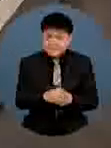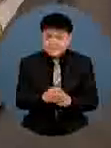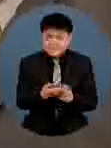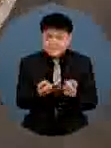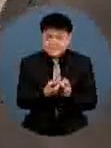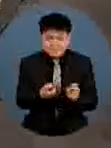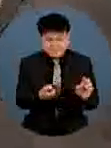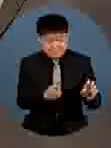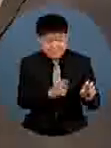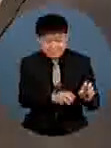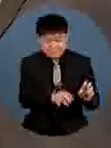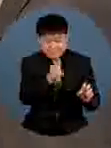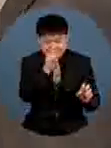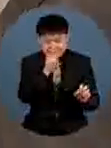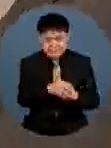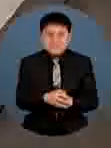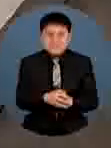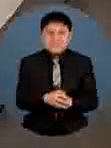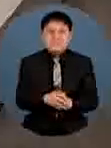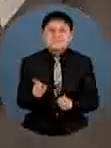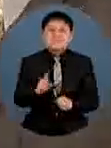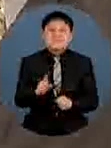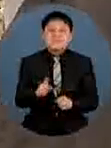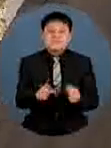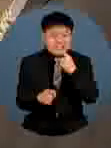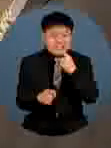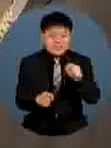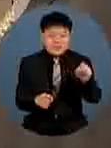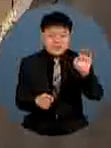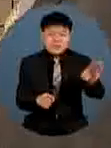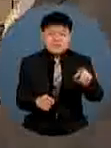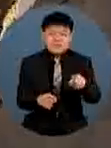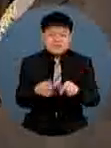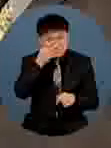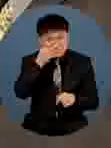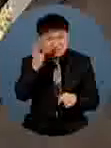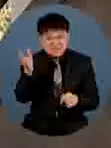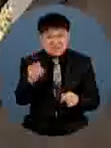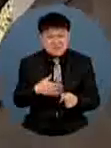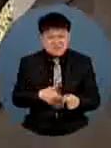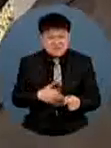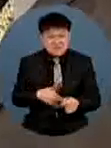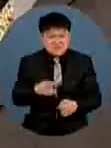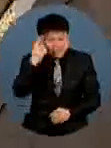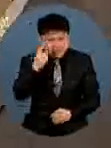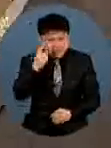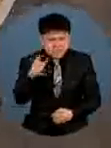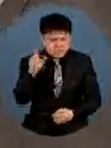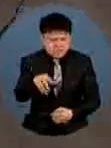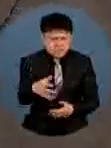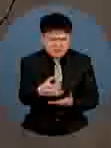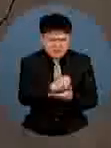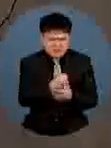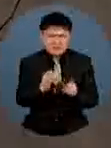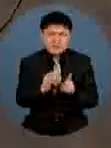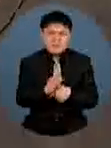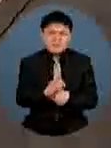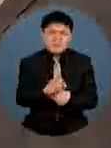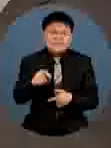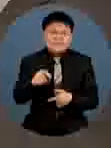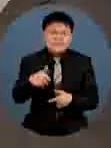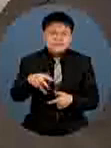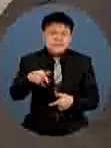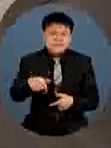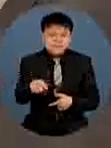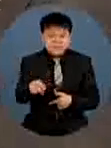있습니다. 그래서 여기를 젖히게 되면은 이건 안 봐도 아실 겁니다. 먹여치고 딸때 촉촉수가